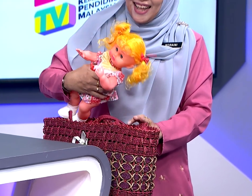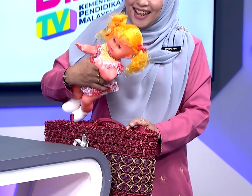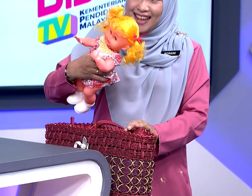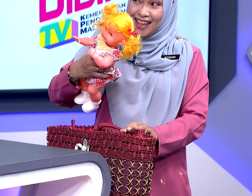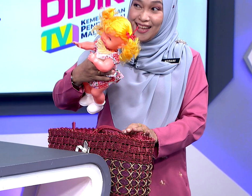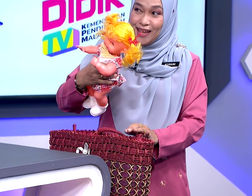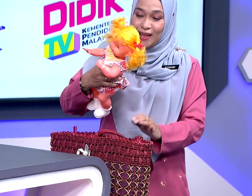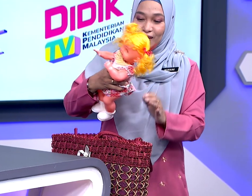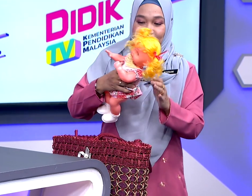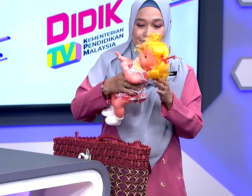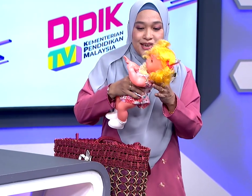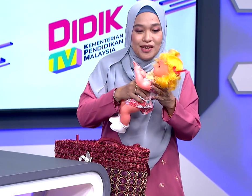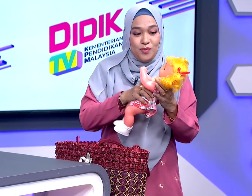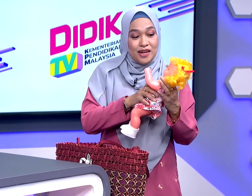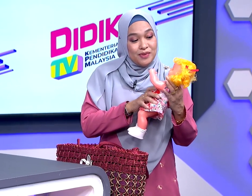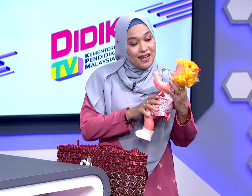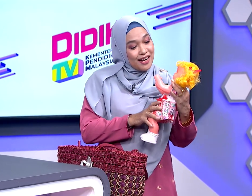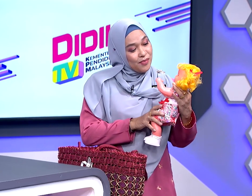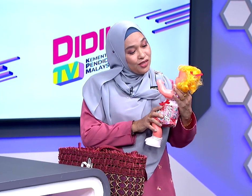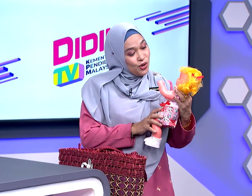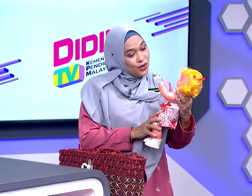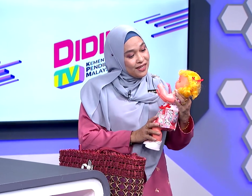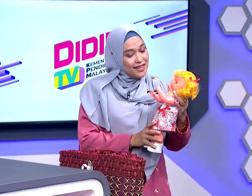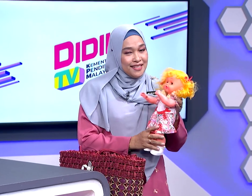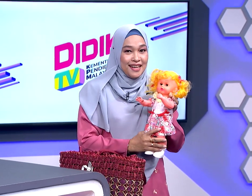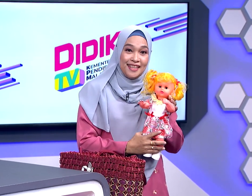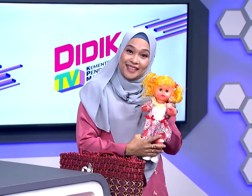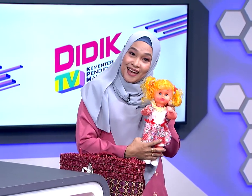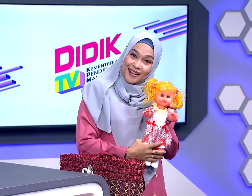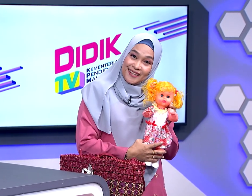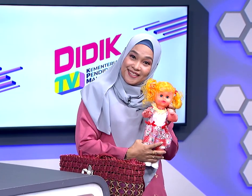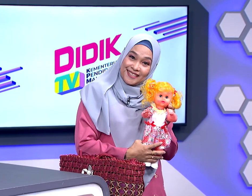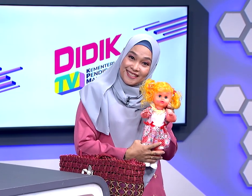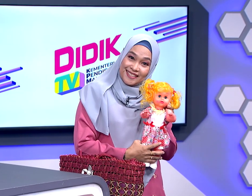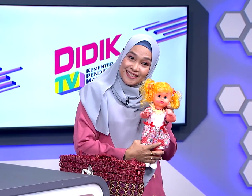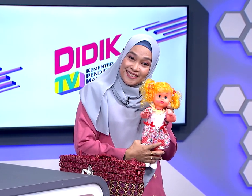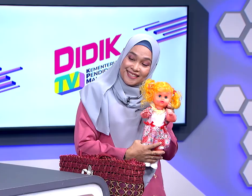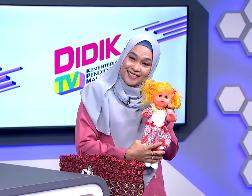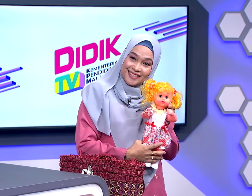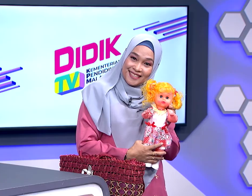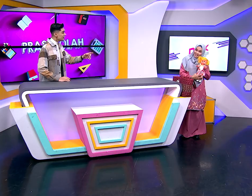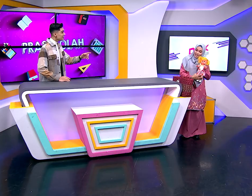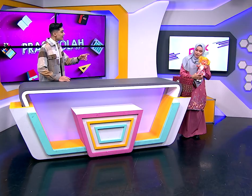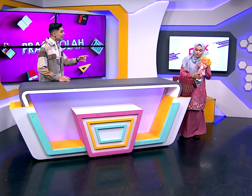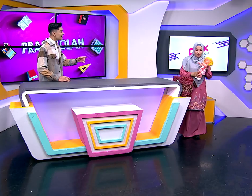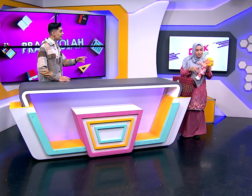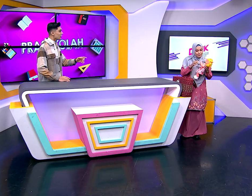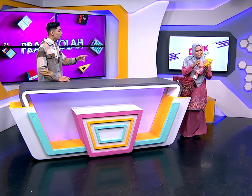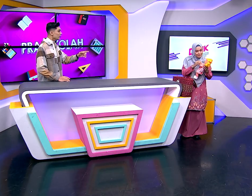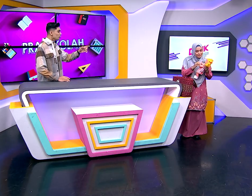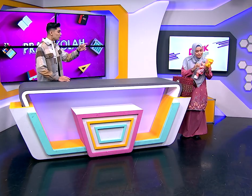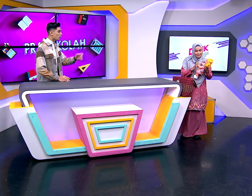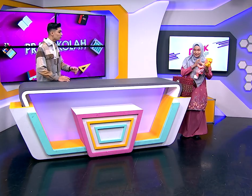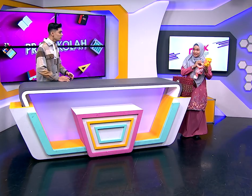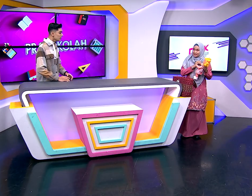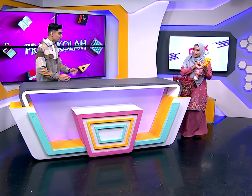Irfan, tereng. Ibu ada belikan anak patung. Cantik tak? Anak patung? Cantiknya, Kak. Tapi